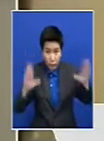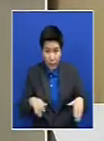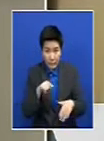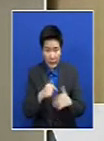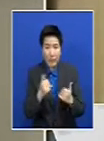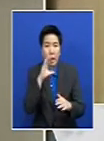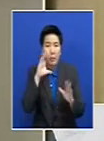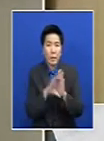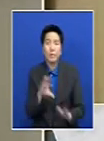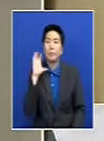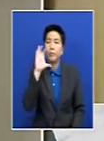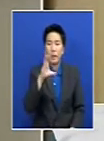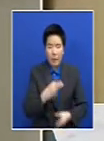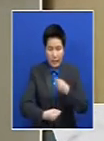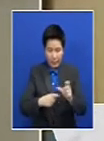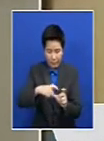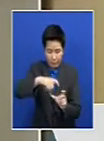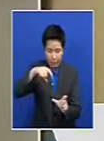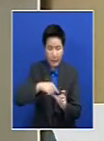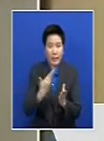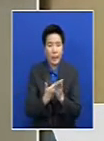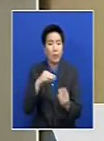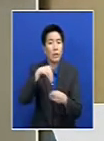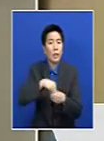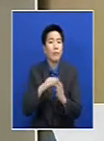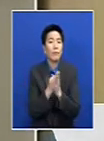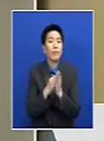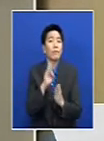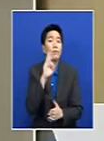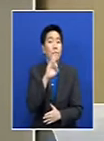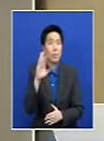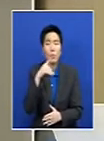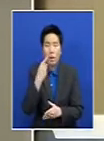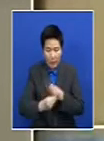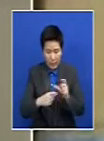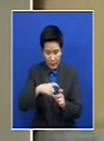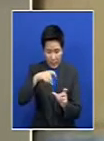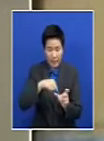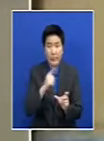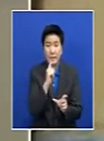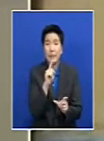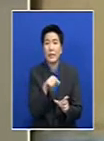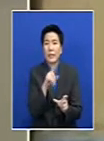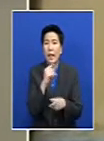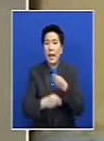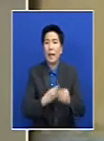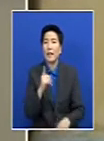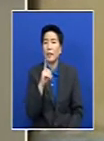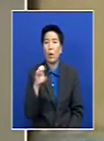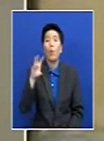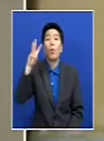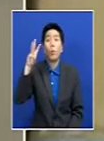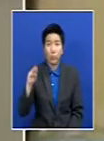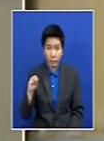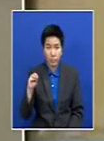การโพสต์ข้อความจำหน่ายธนบัตรที่ระลึกนี้ใน Facebook ส่วนตัวนะคะก็คือประกาศขายธนบัตรในราคาใบละ